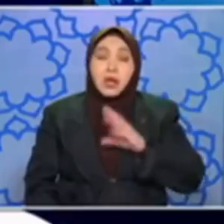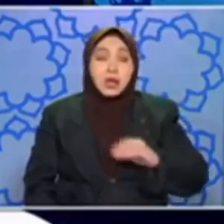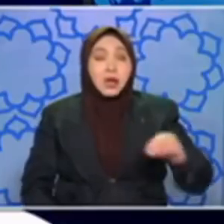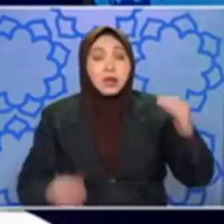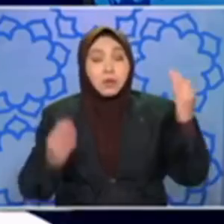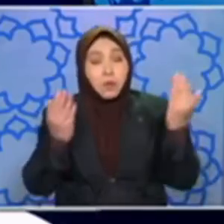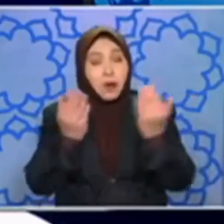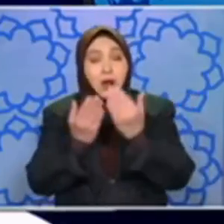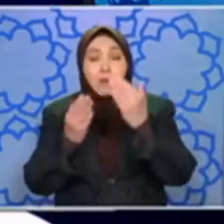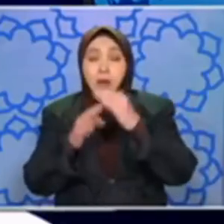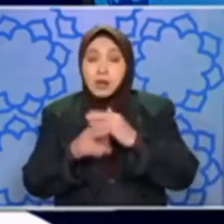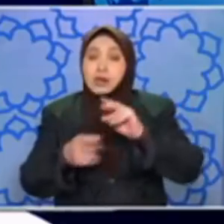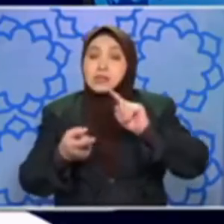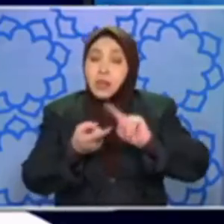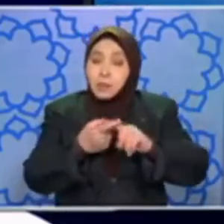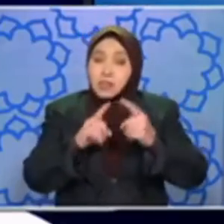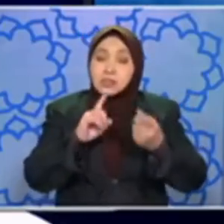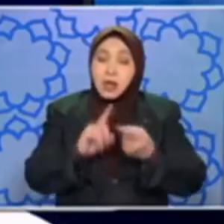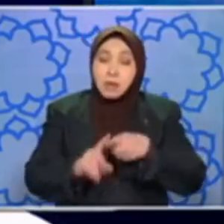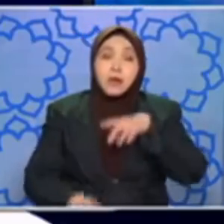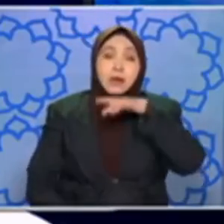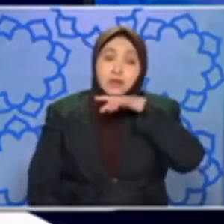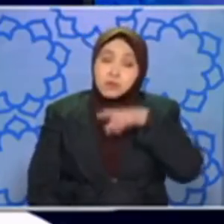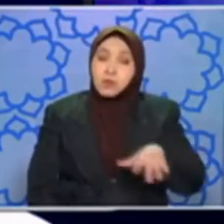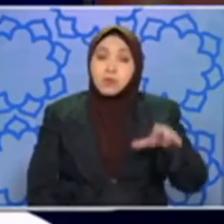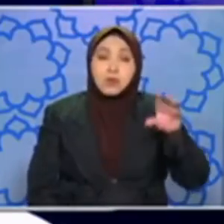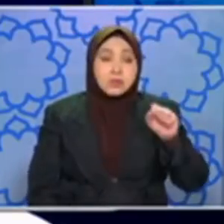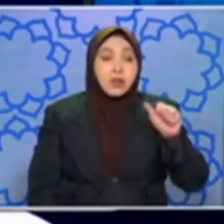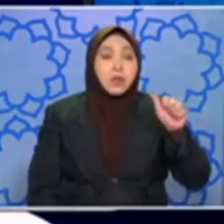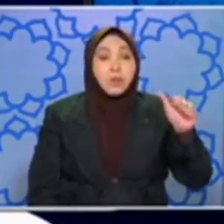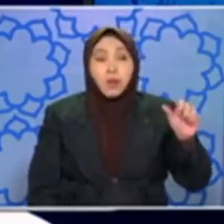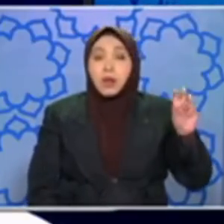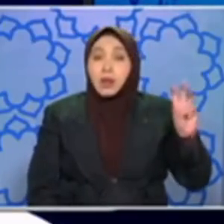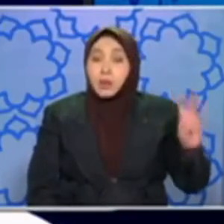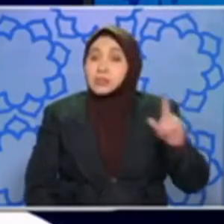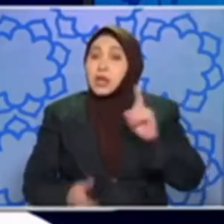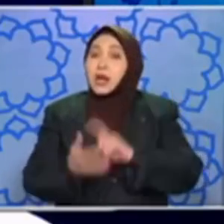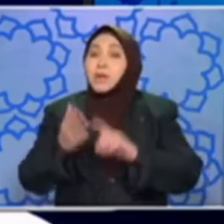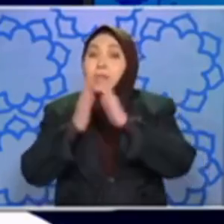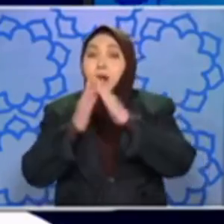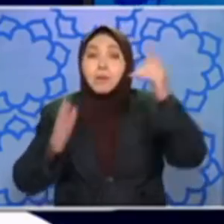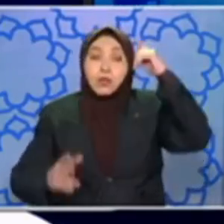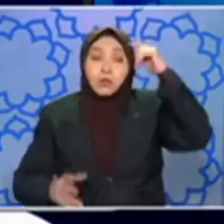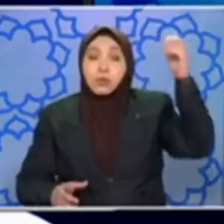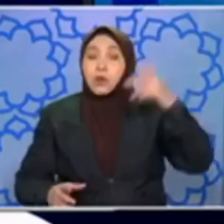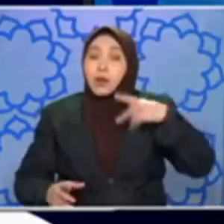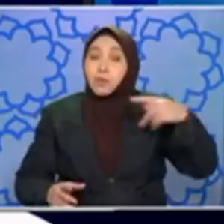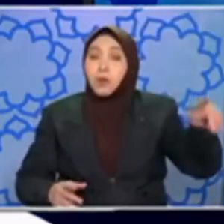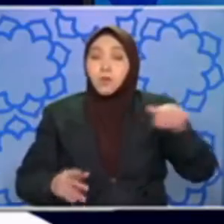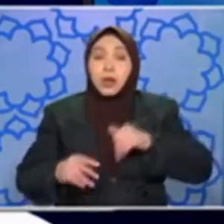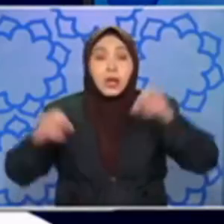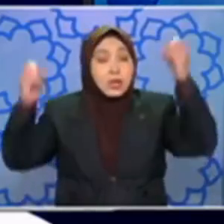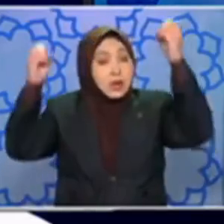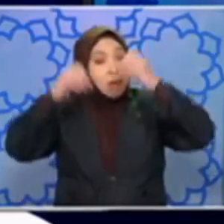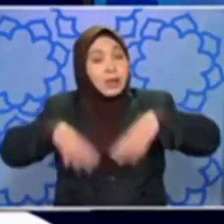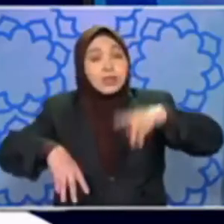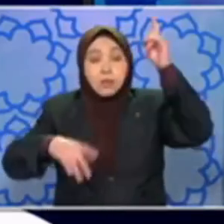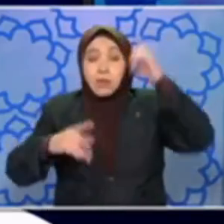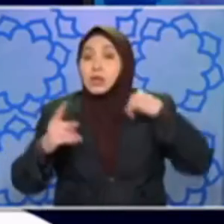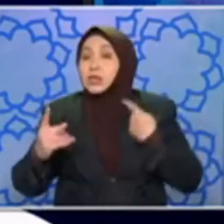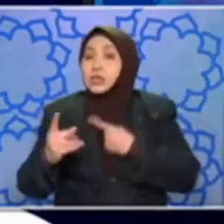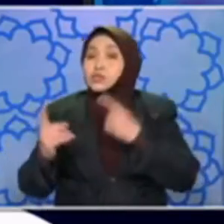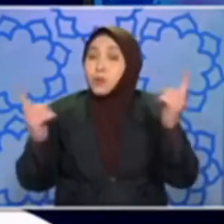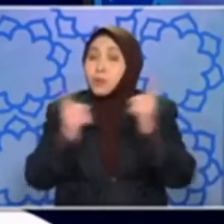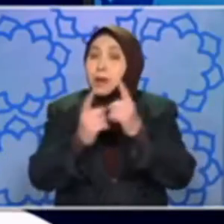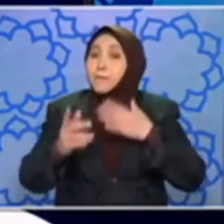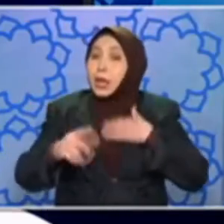sayidina Muhammad wa ala alihi wa sahbihi ajma'in. Amma ba'du. Apa khabar tuan-tuan dan puan yang dirahmati Allah sekalian? Kita bertemu pada hari ini My